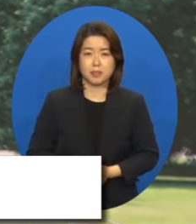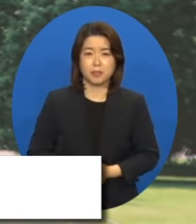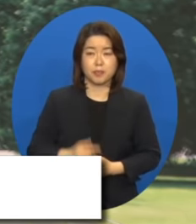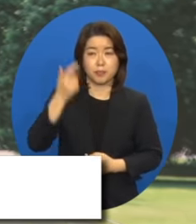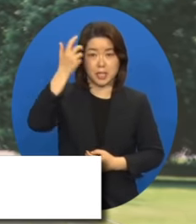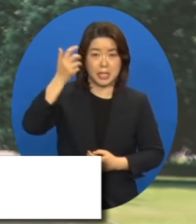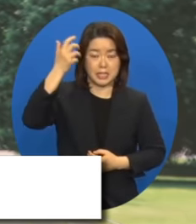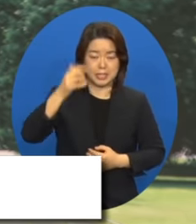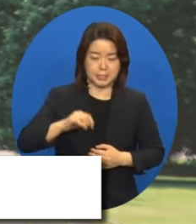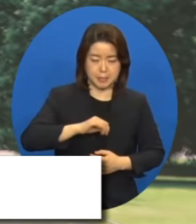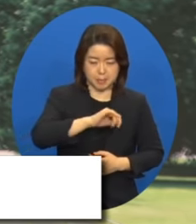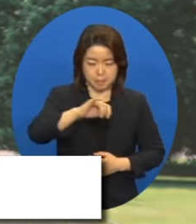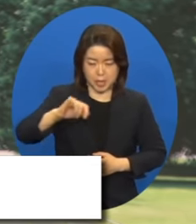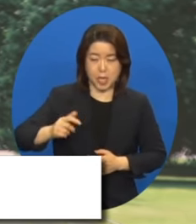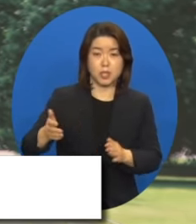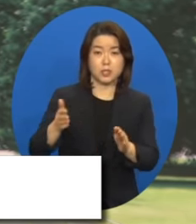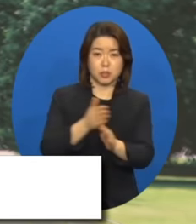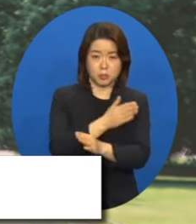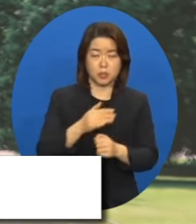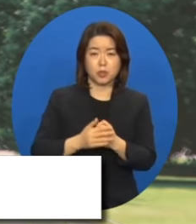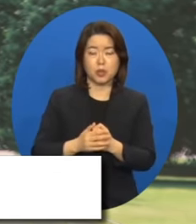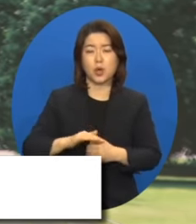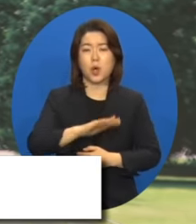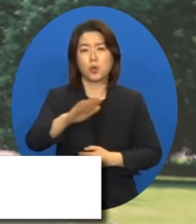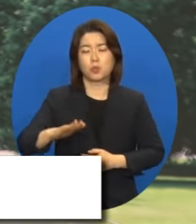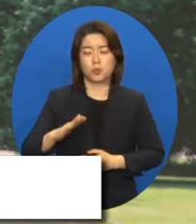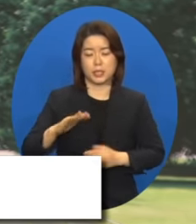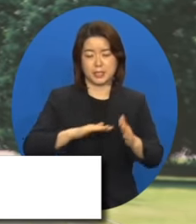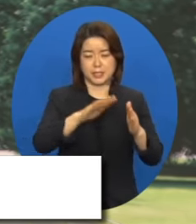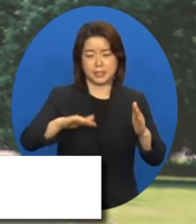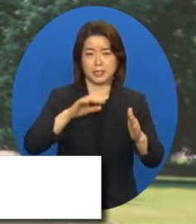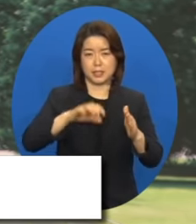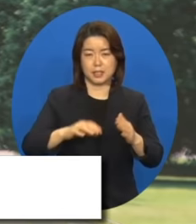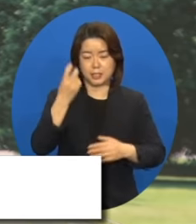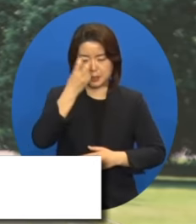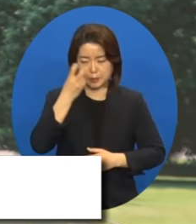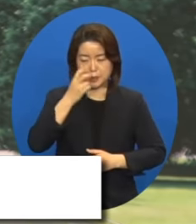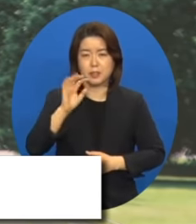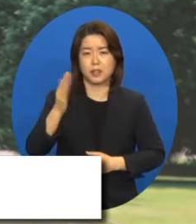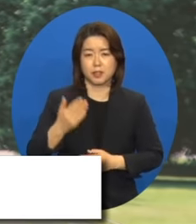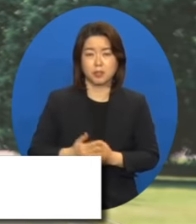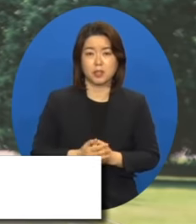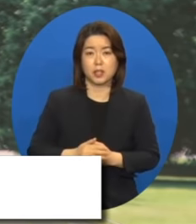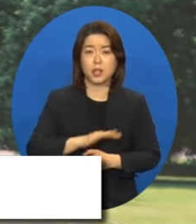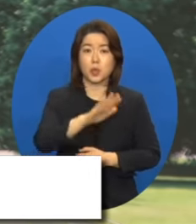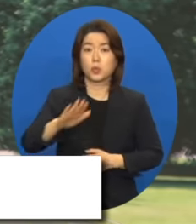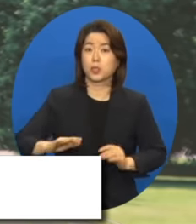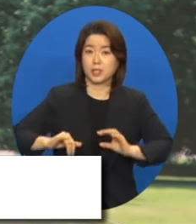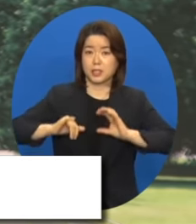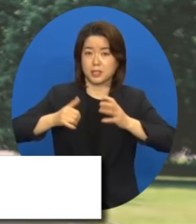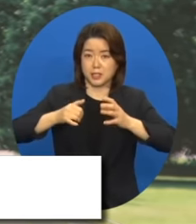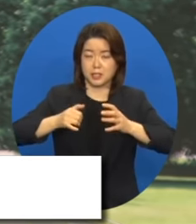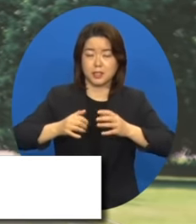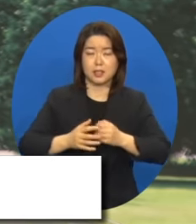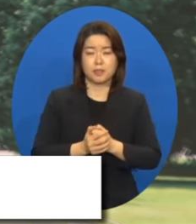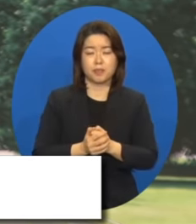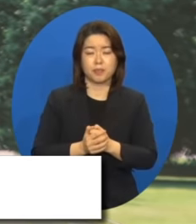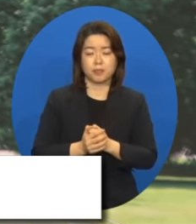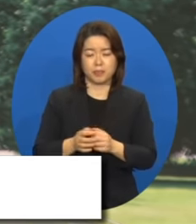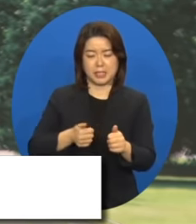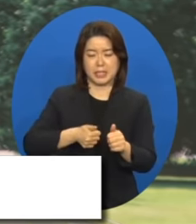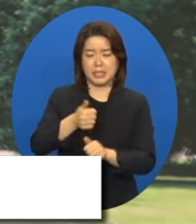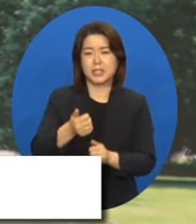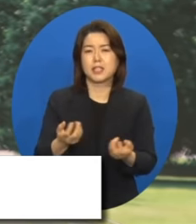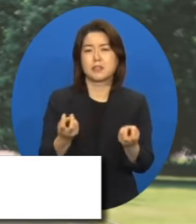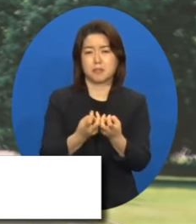영적 바이러스에서 우리 가정을 지켜야 합니다. 그게 우리가 세상을 이기는